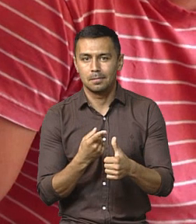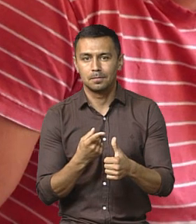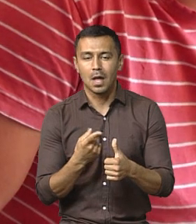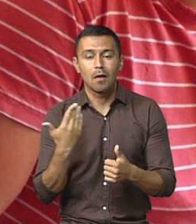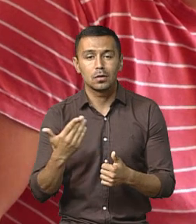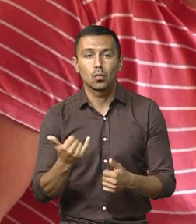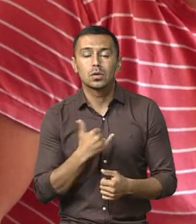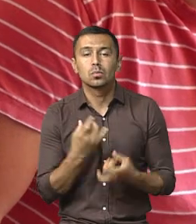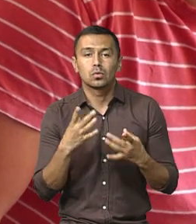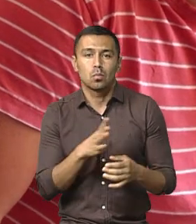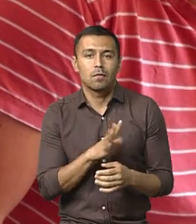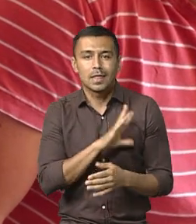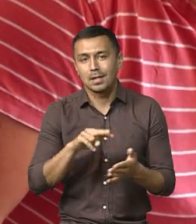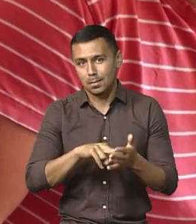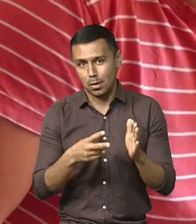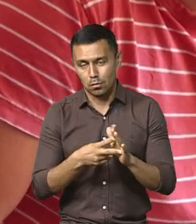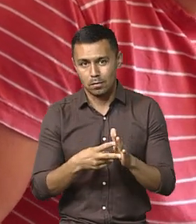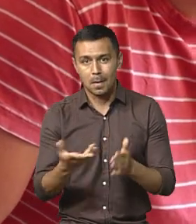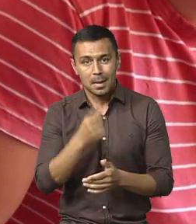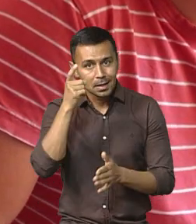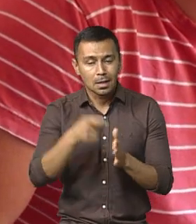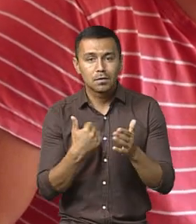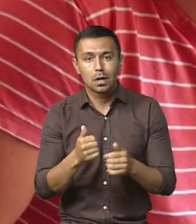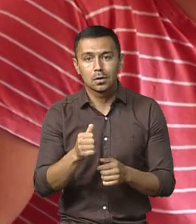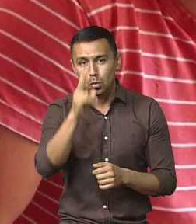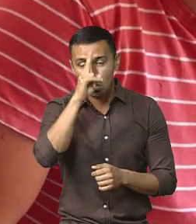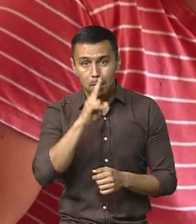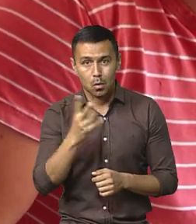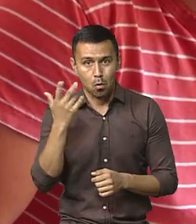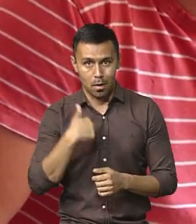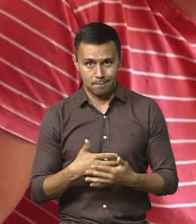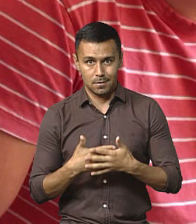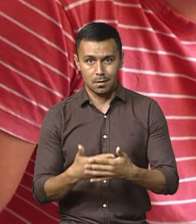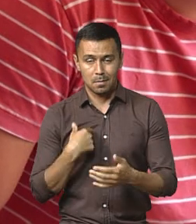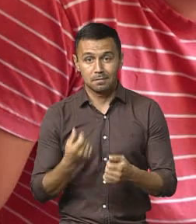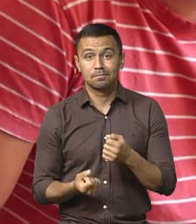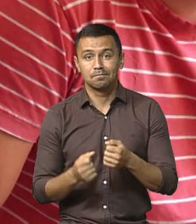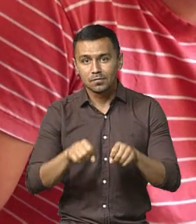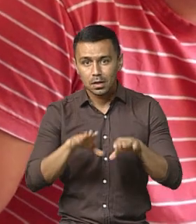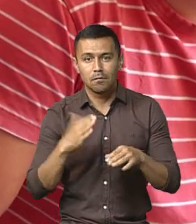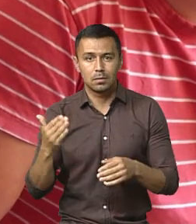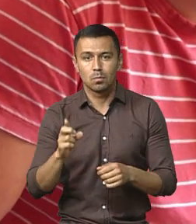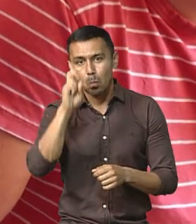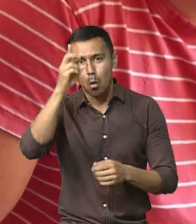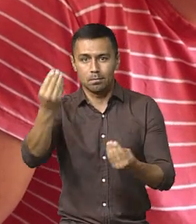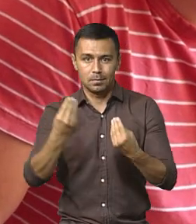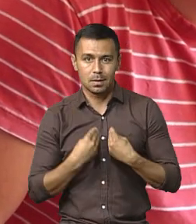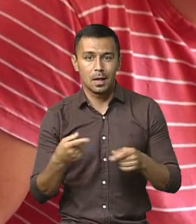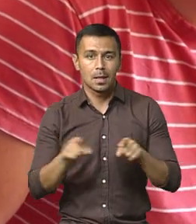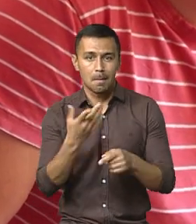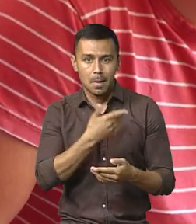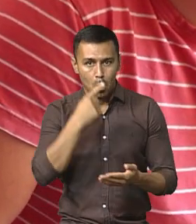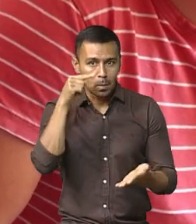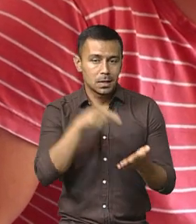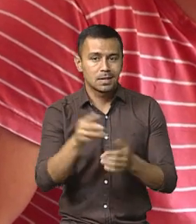А він у нас просто був незапланований. Ми дізналися вже на другому місяці, тому ми вирішили, що він Богом даний. І так ми опинились